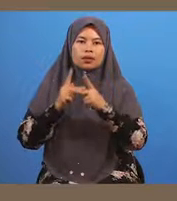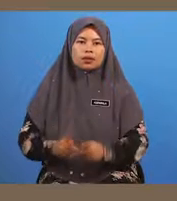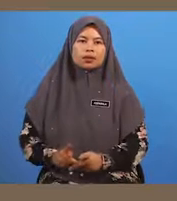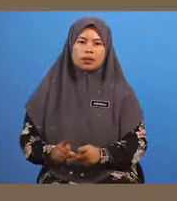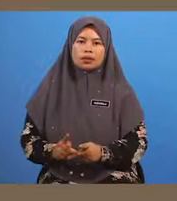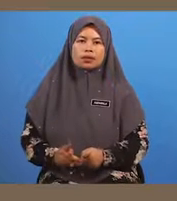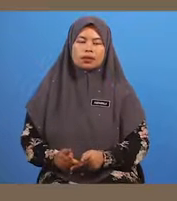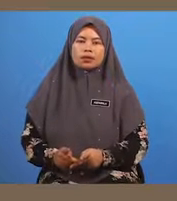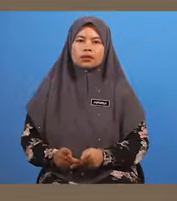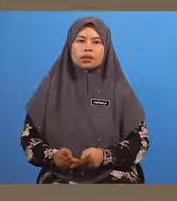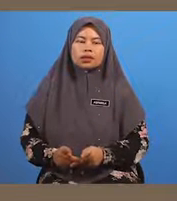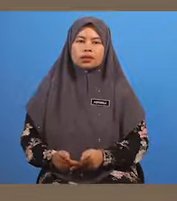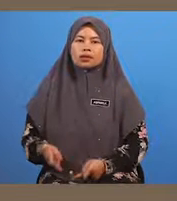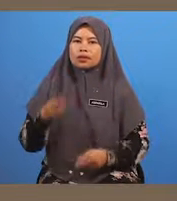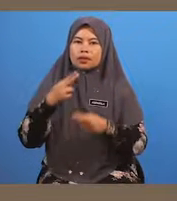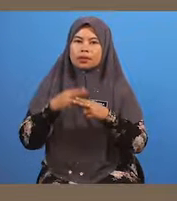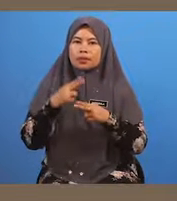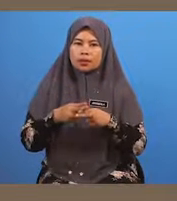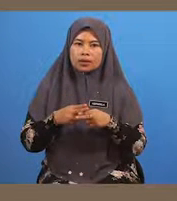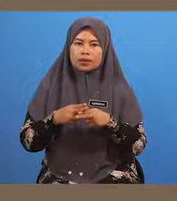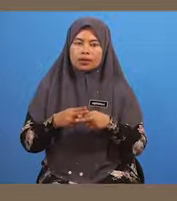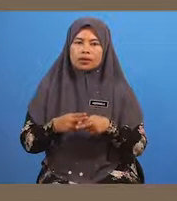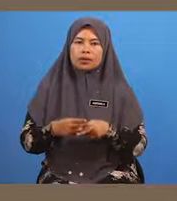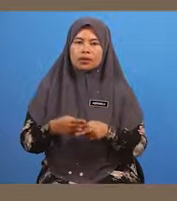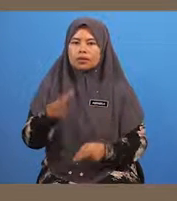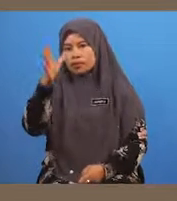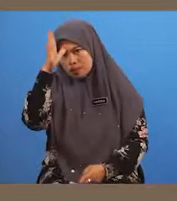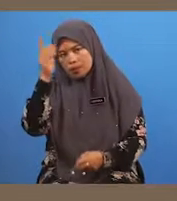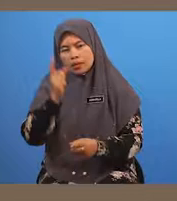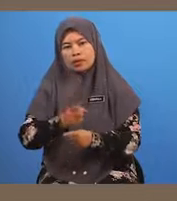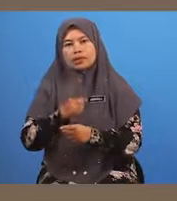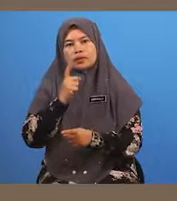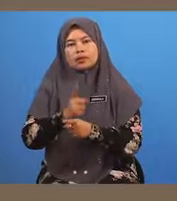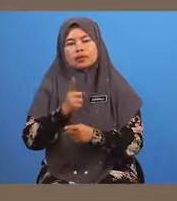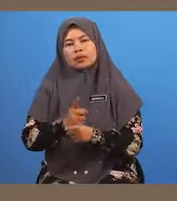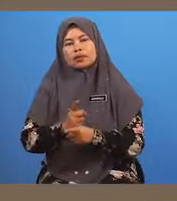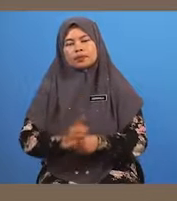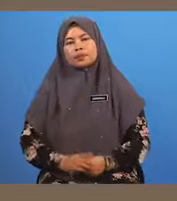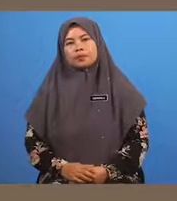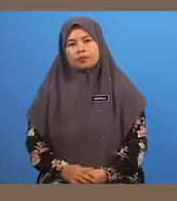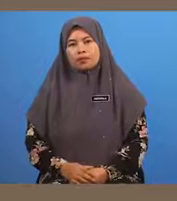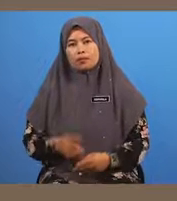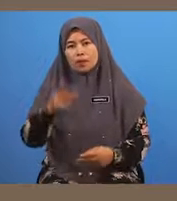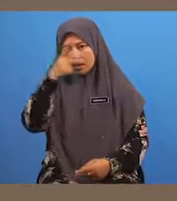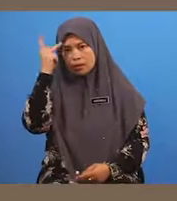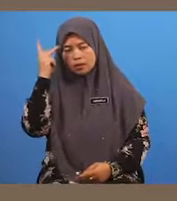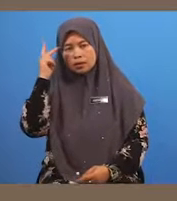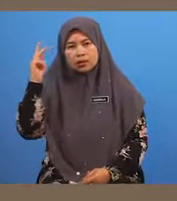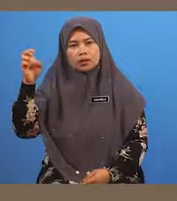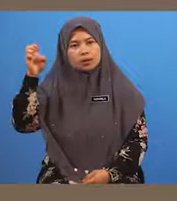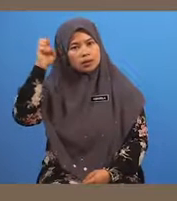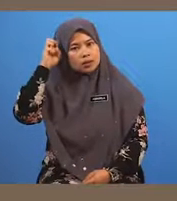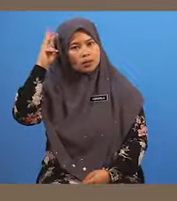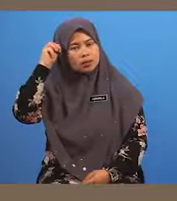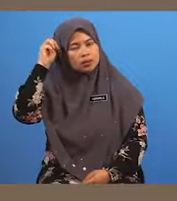Ali, walaupun Encik Ali yang membesarkan Ibrahim sejak bayi lagi, kerana Encik Muhammad